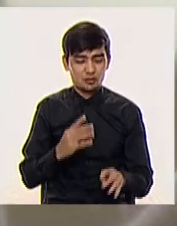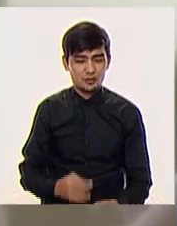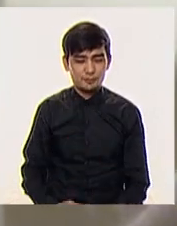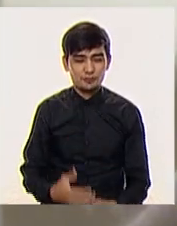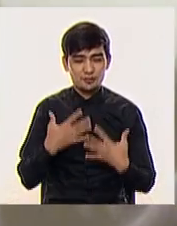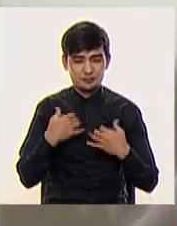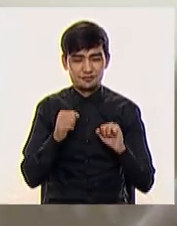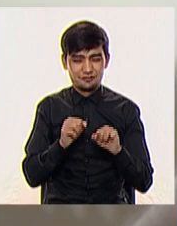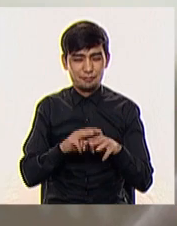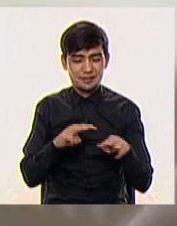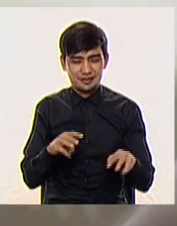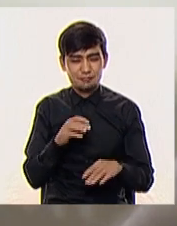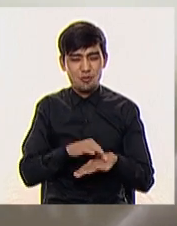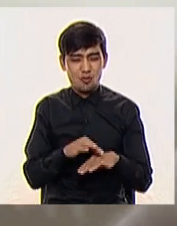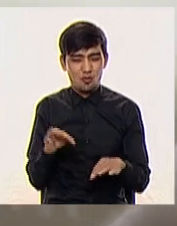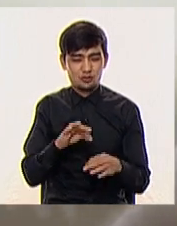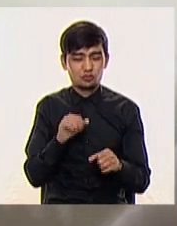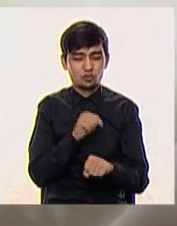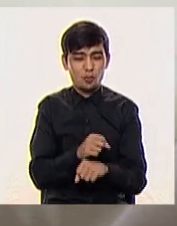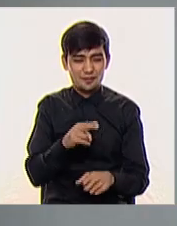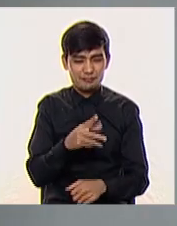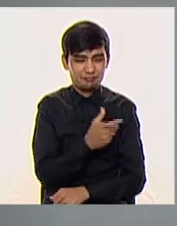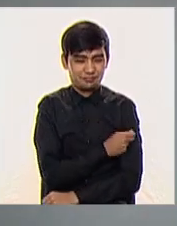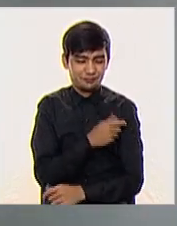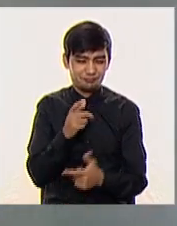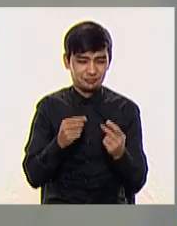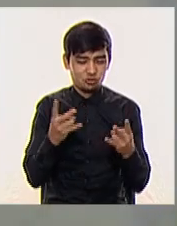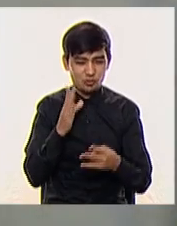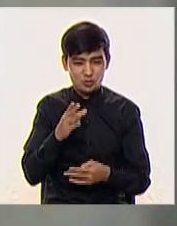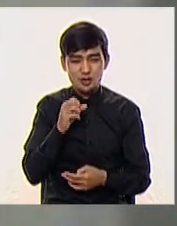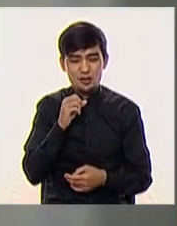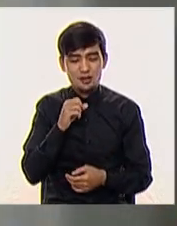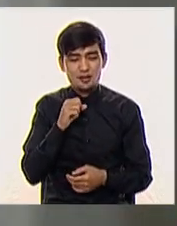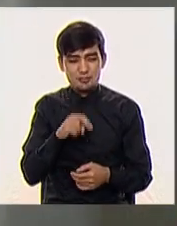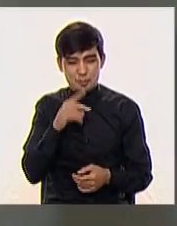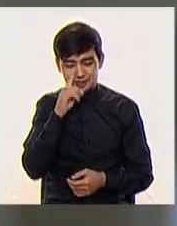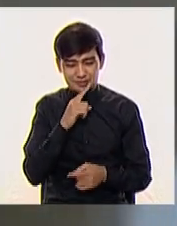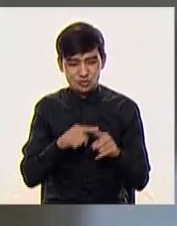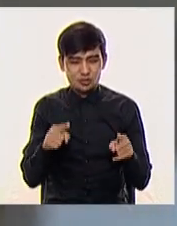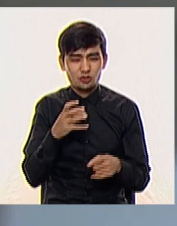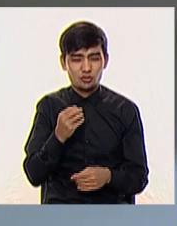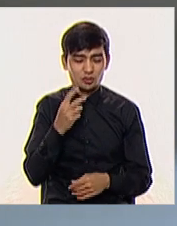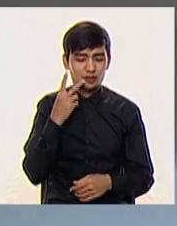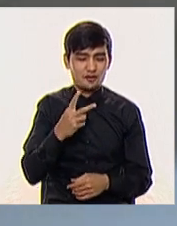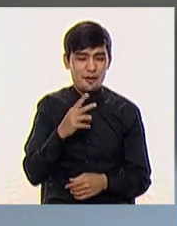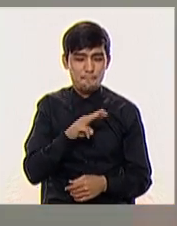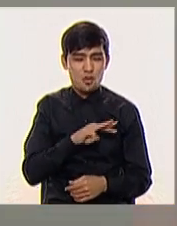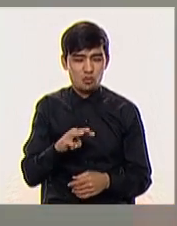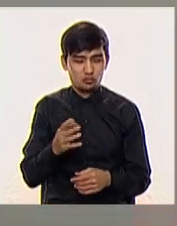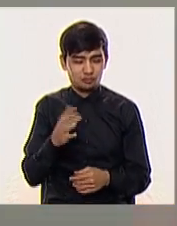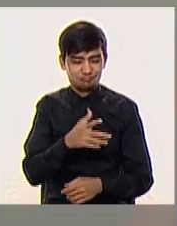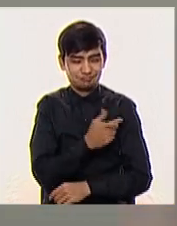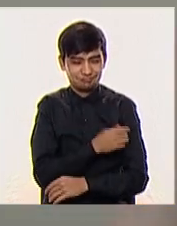сақтау министрлігі ауруды тоқтатудың бірден-бір жолы жаппай вакцинация дейді. Сондықтан сәуір айында екпенің тағы 2 миллион дозасын алуды жоспарлап отыр екен.